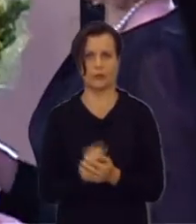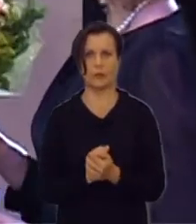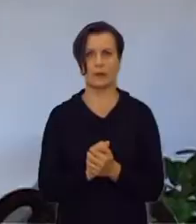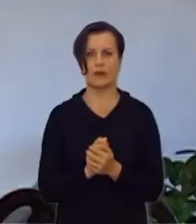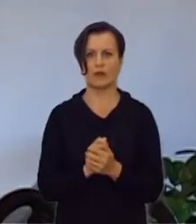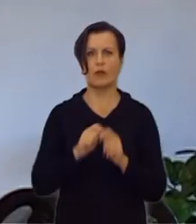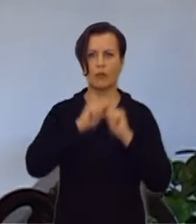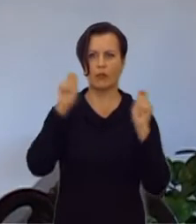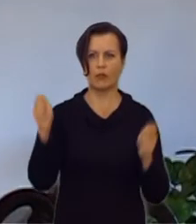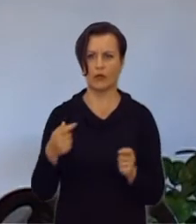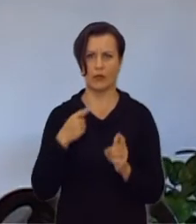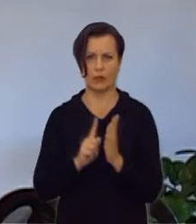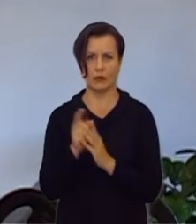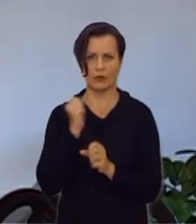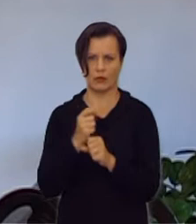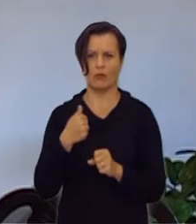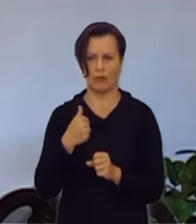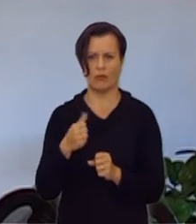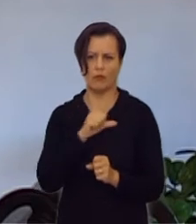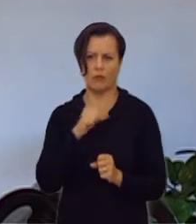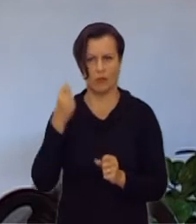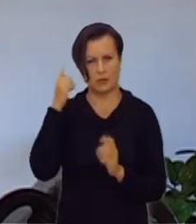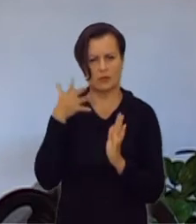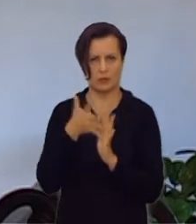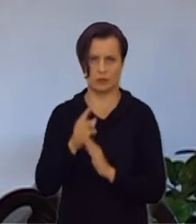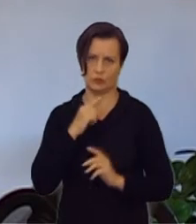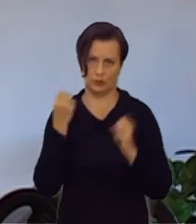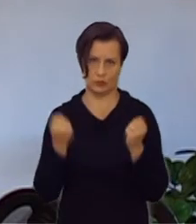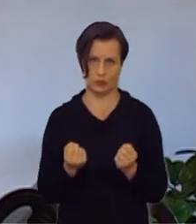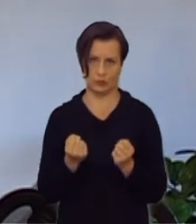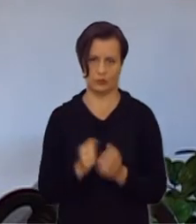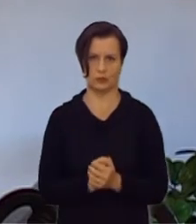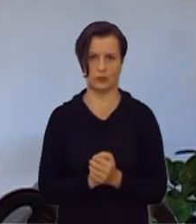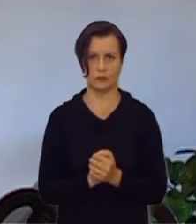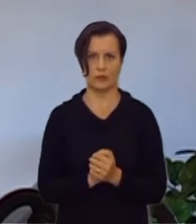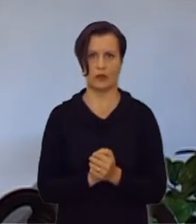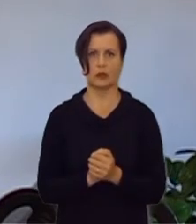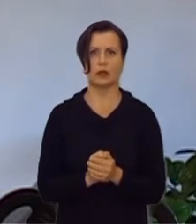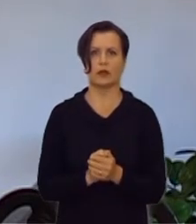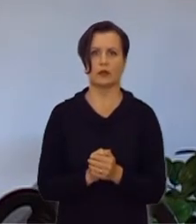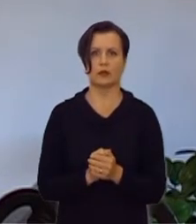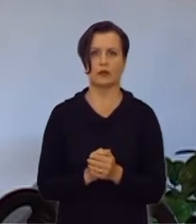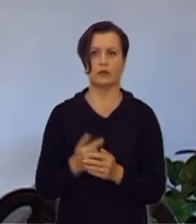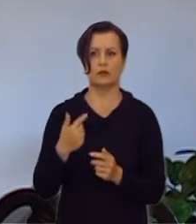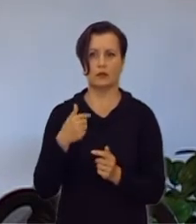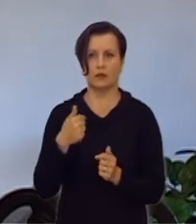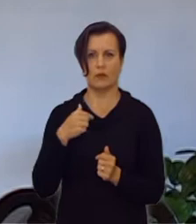Pačioj pradžioj, kai buvau pradėjus dirbti, tai žinau, kad buvo psichologiškai labai sunku. Bet turėjau labai